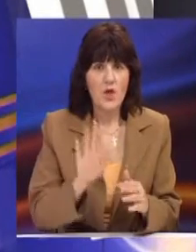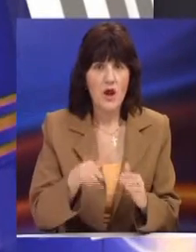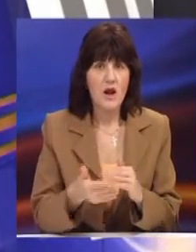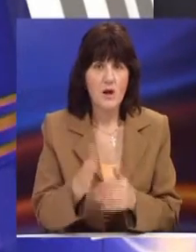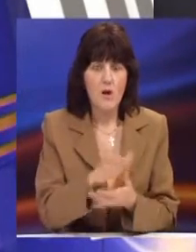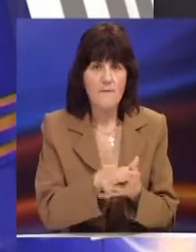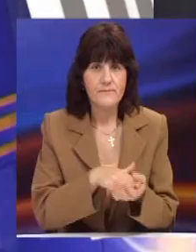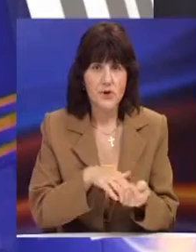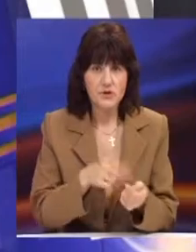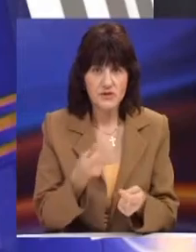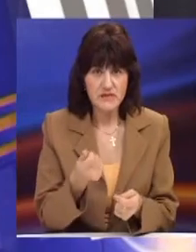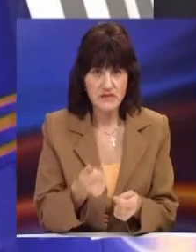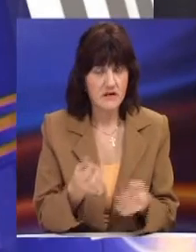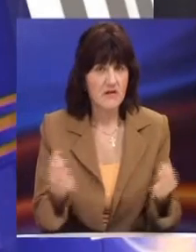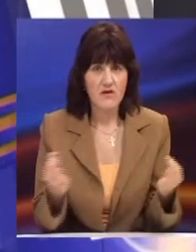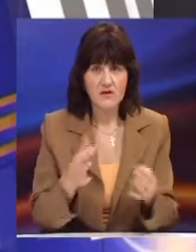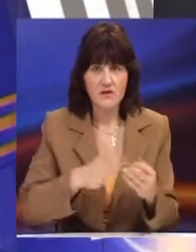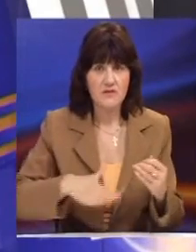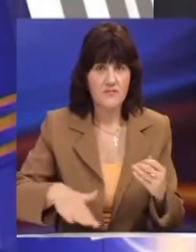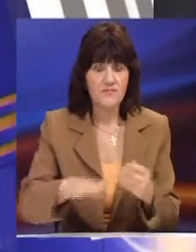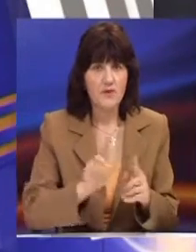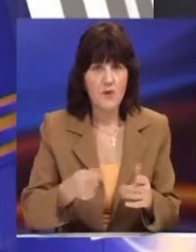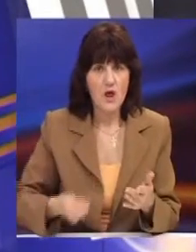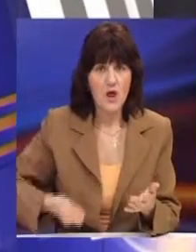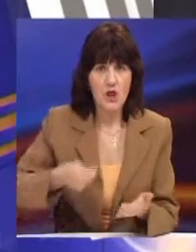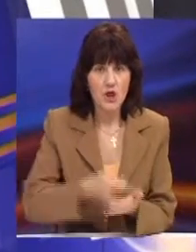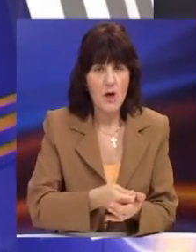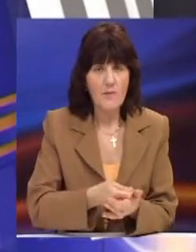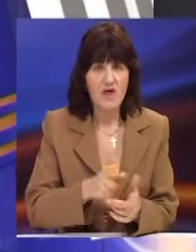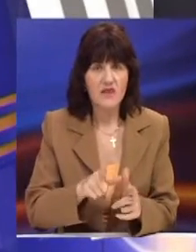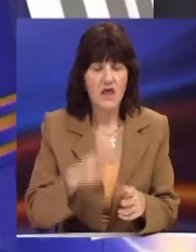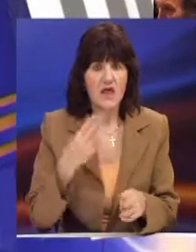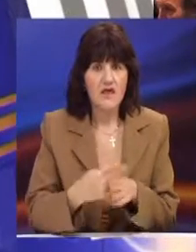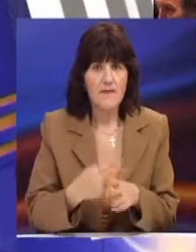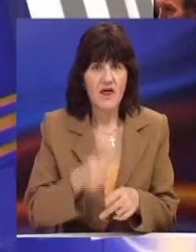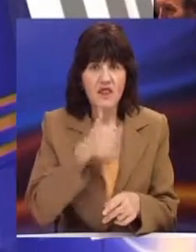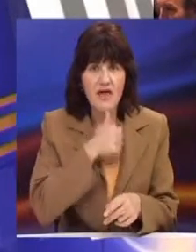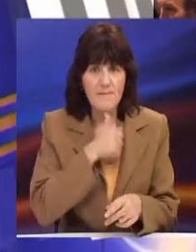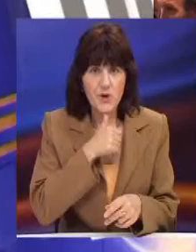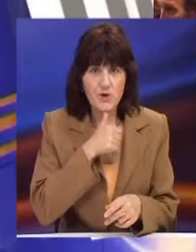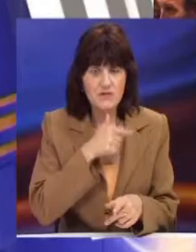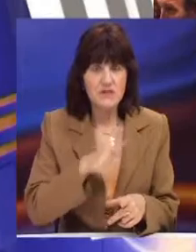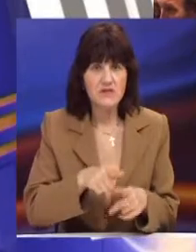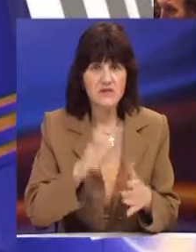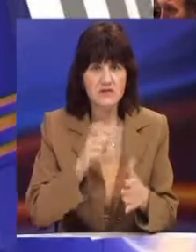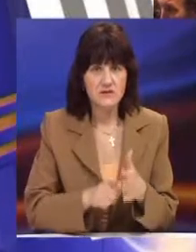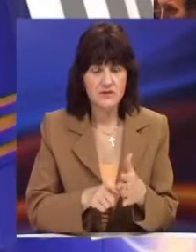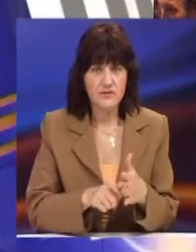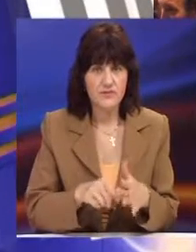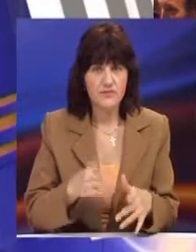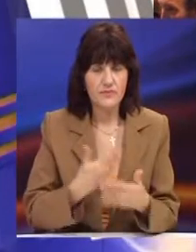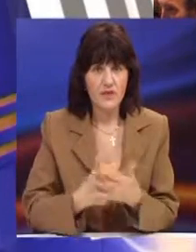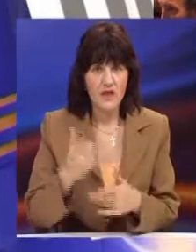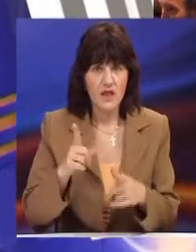iznos u odnosu na početnu cenu, zbog čega su učesnici morali da doplate određeni iznos na ime depozita. Član gradskog veća zadužen